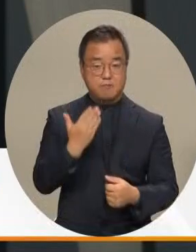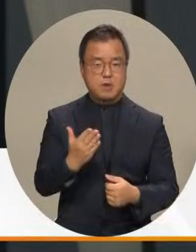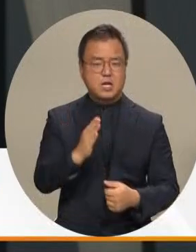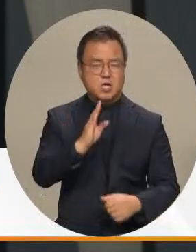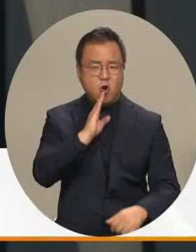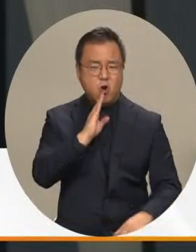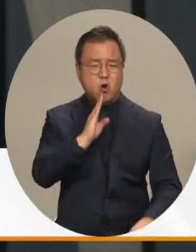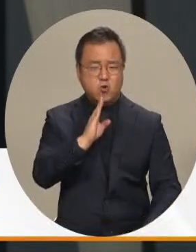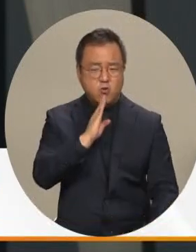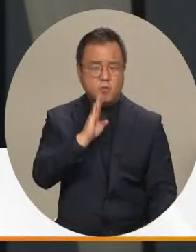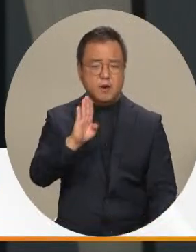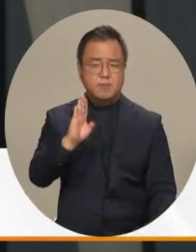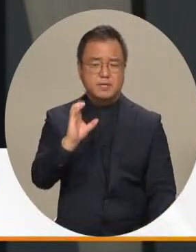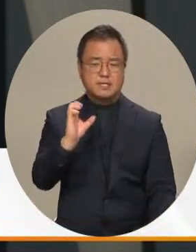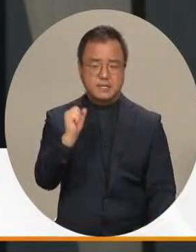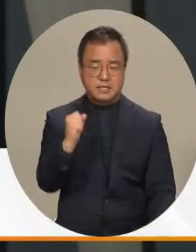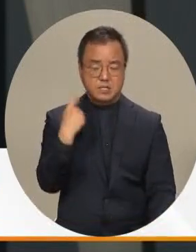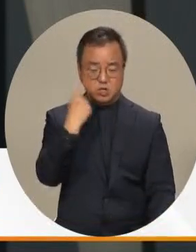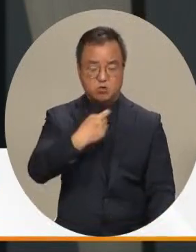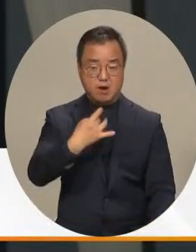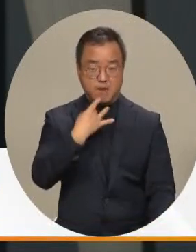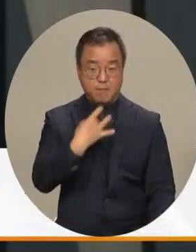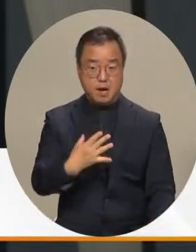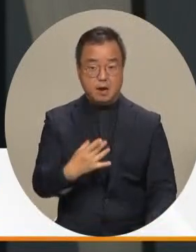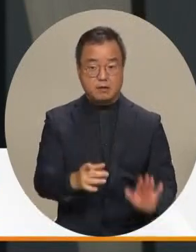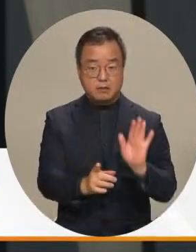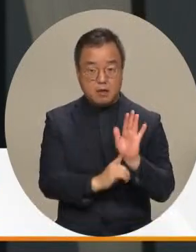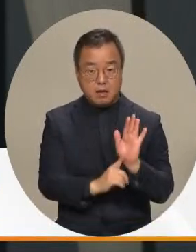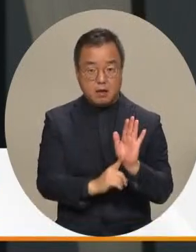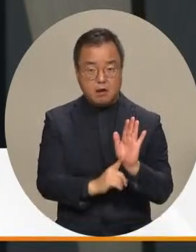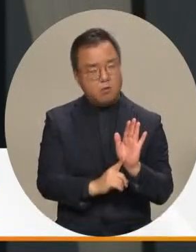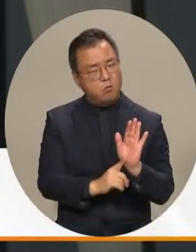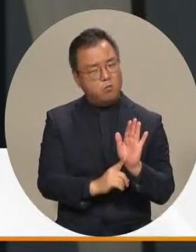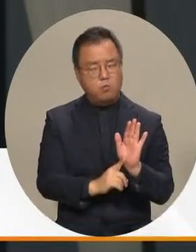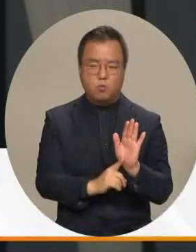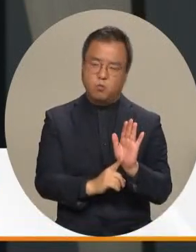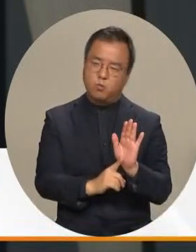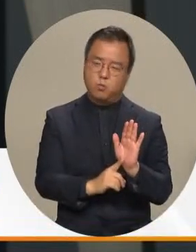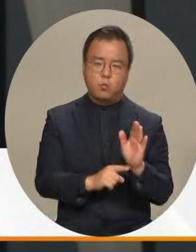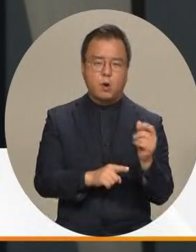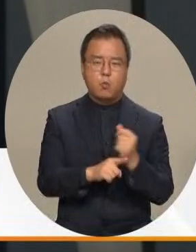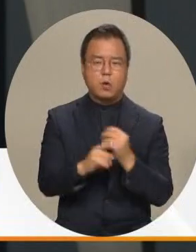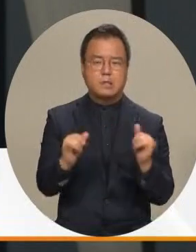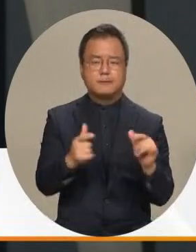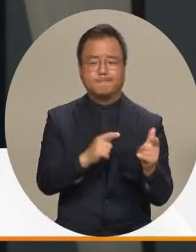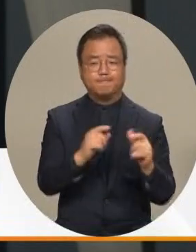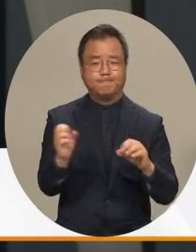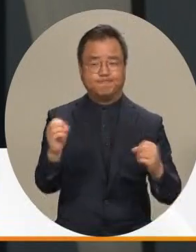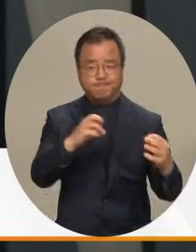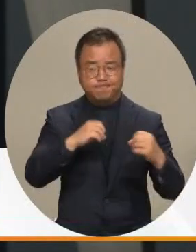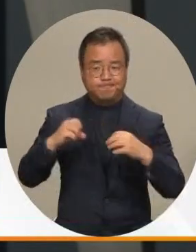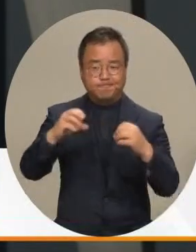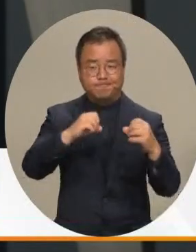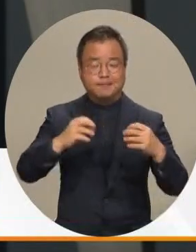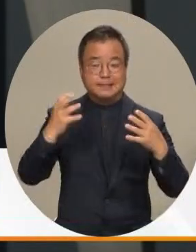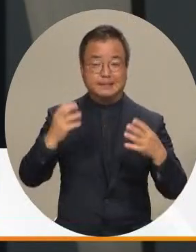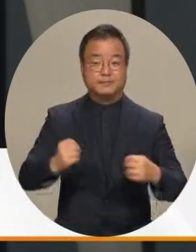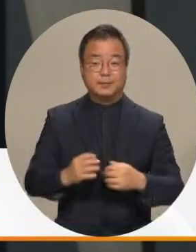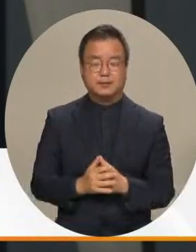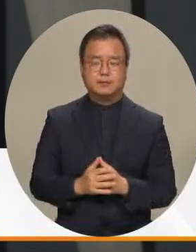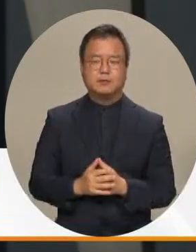초전도현상이 그렇다면 bcs 이론에 의해서만 나타나는 것인지에 대해서는 여전히 과학자들 사이에서 논의가 이루어지고 있는